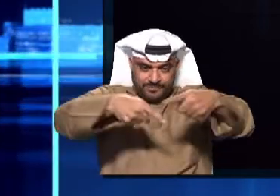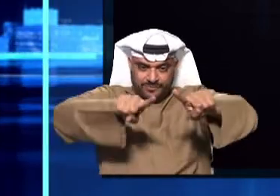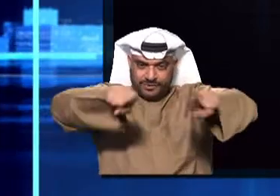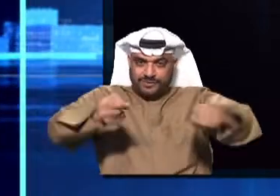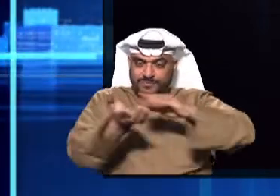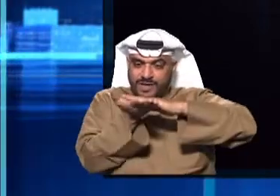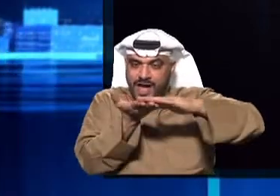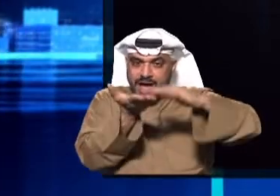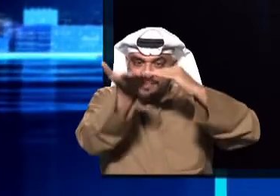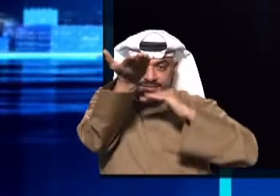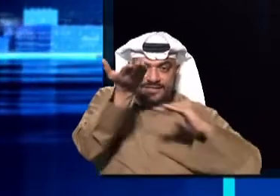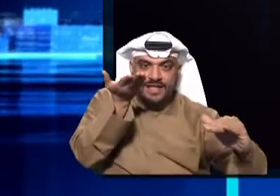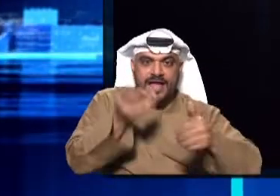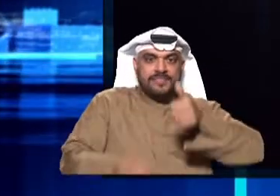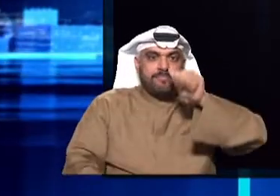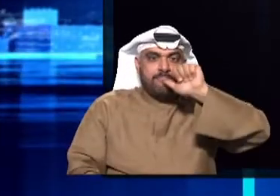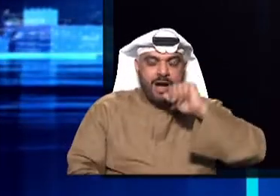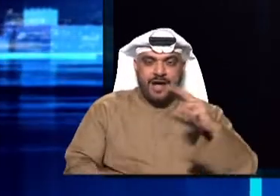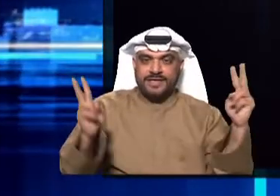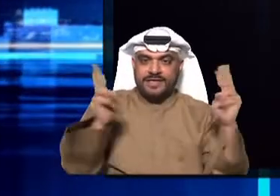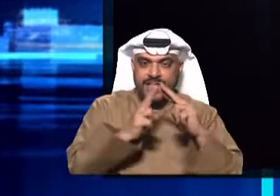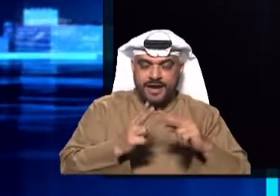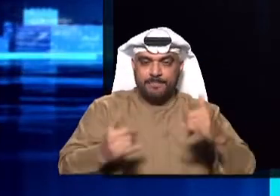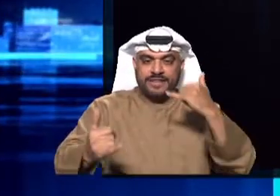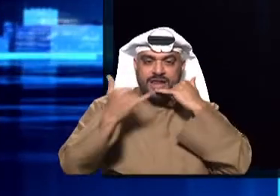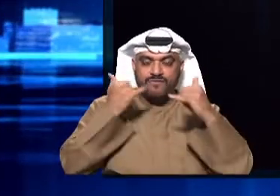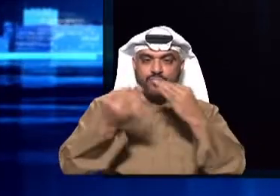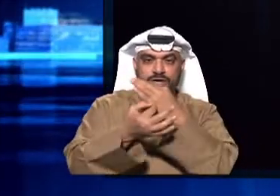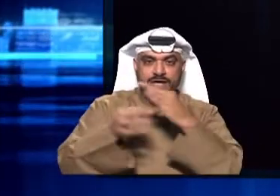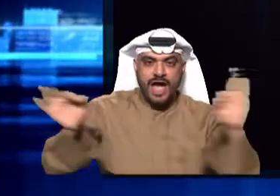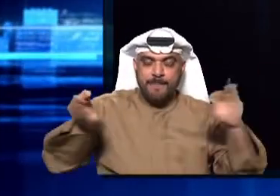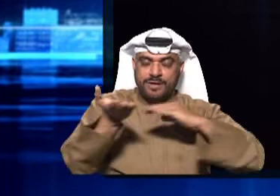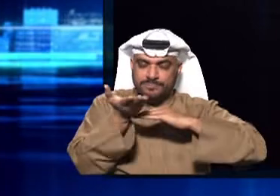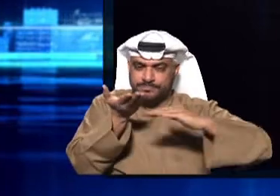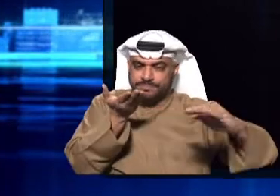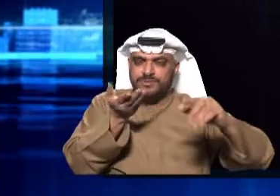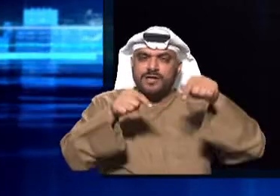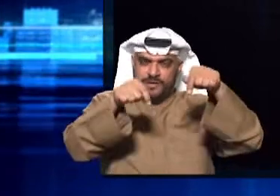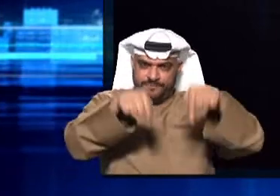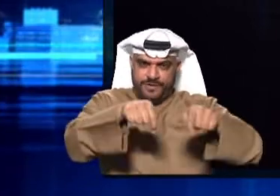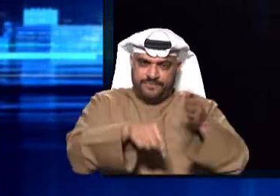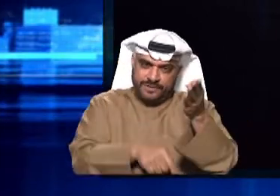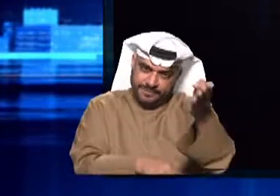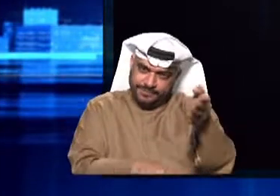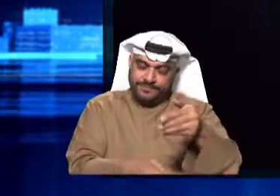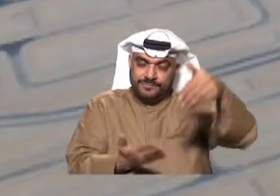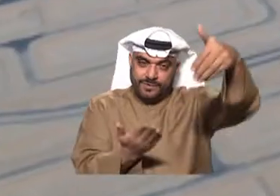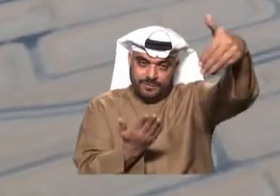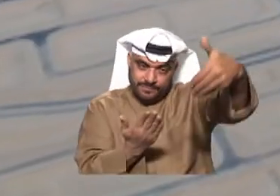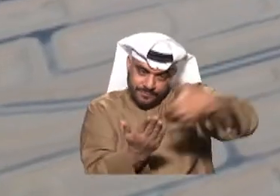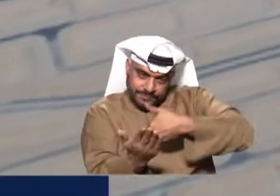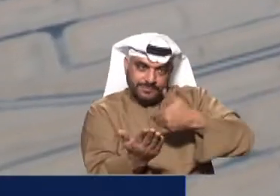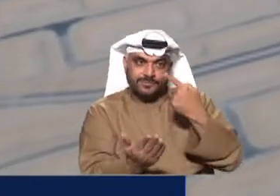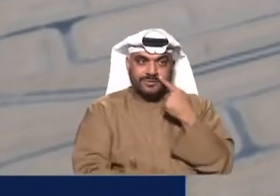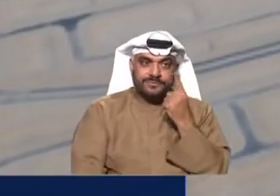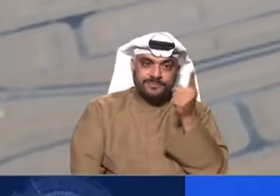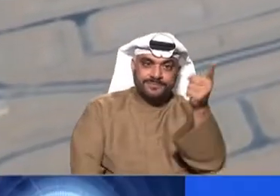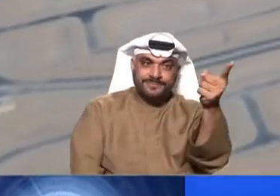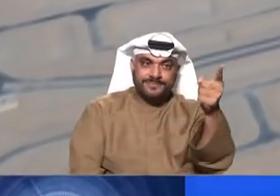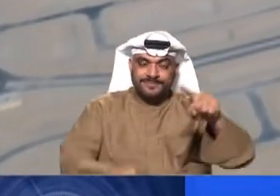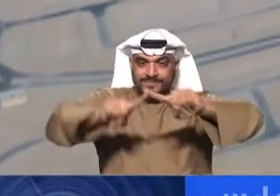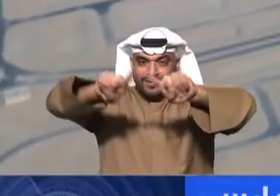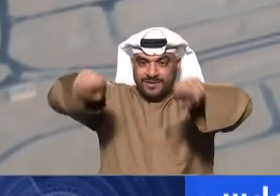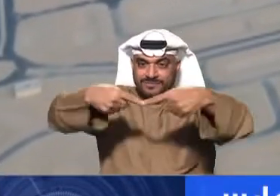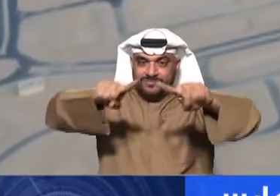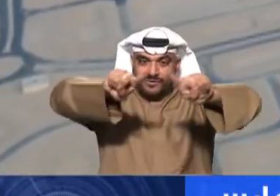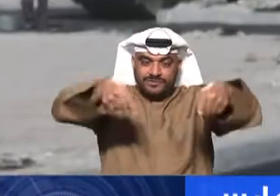التحتية، استكمال البنية التحتية. يمكن كان في هناك كتاب وصلنا بأن